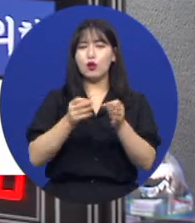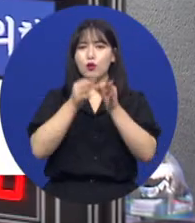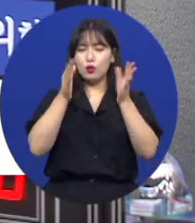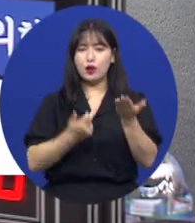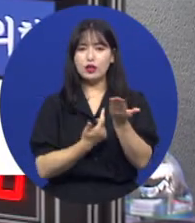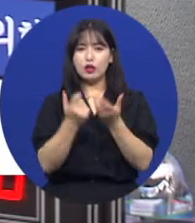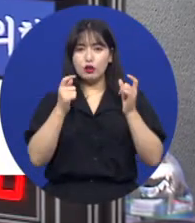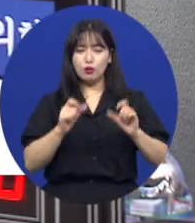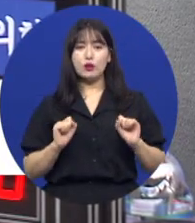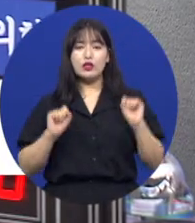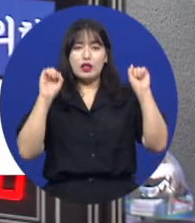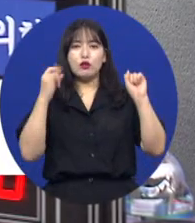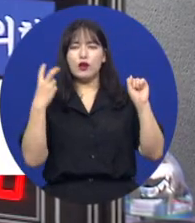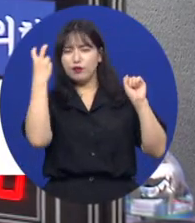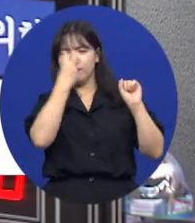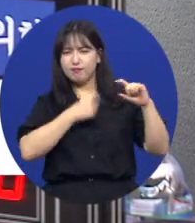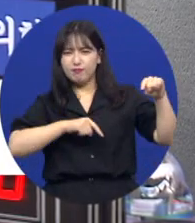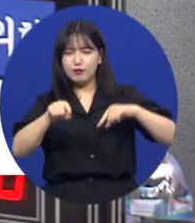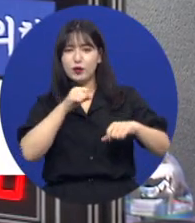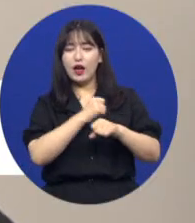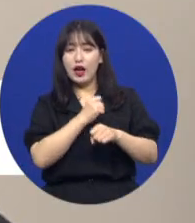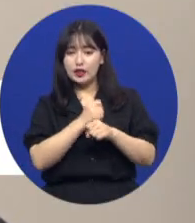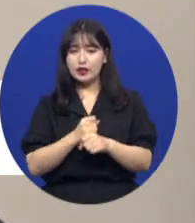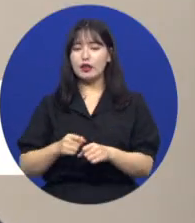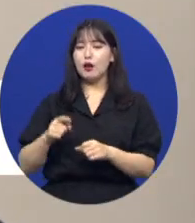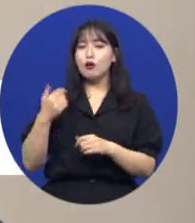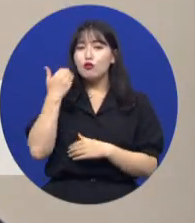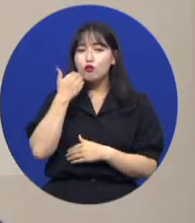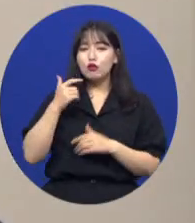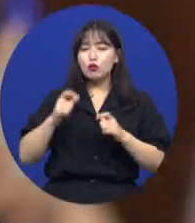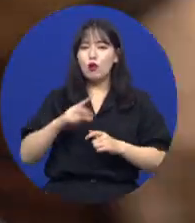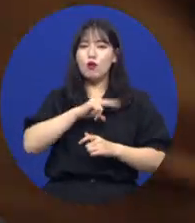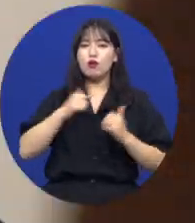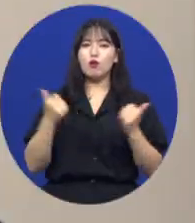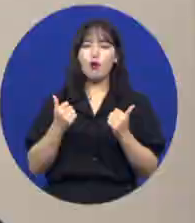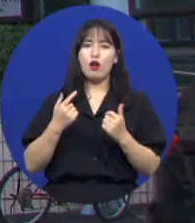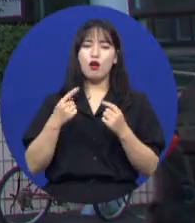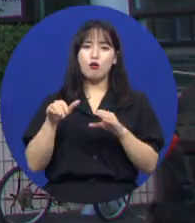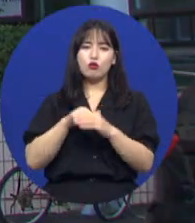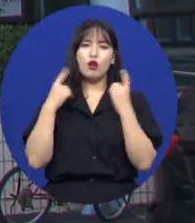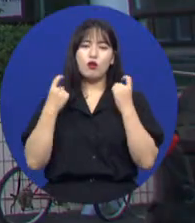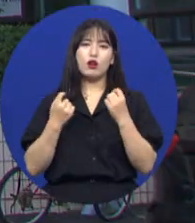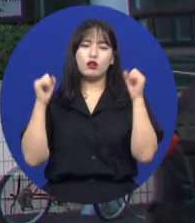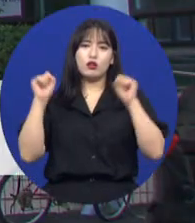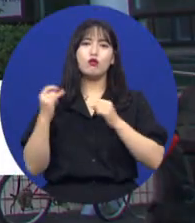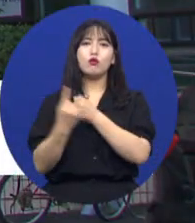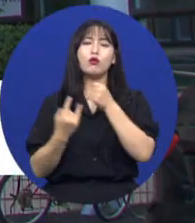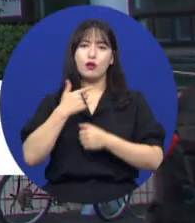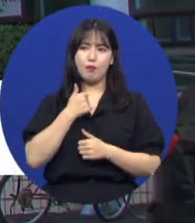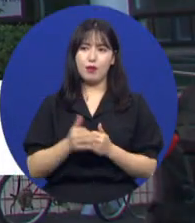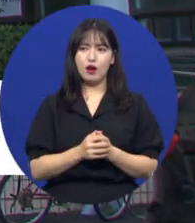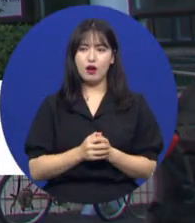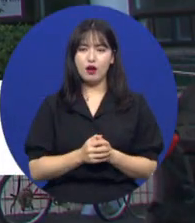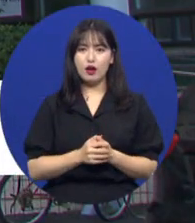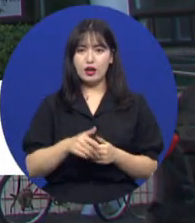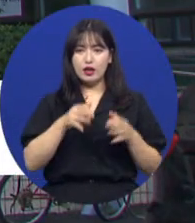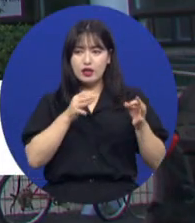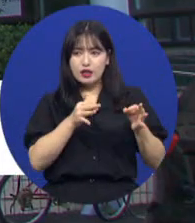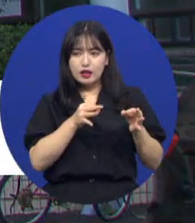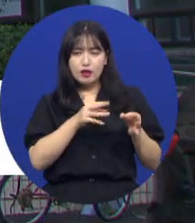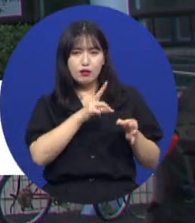제주도 체육회 감독하는 부위에 문화 방울 채 위원장이 얻습니다 2y 쇼가